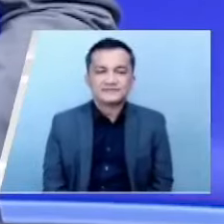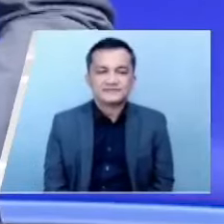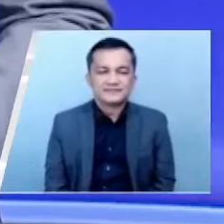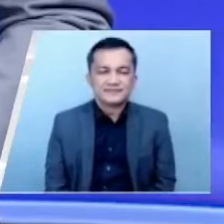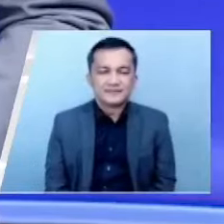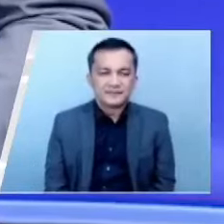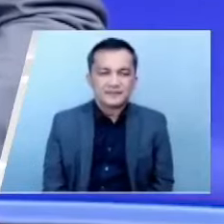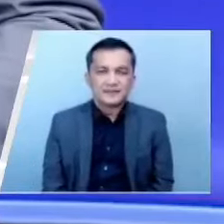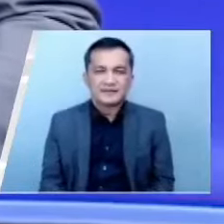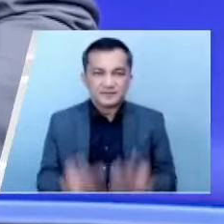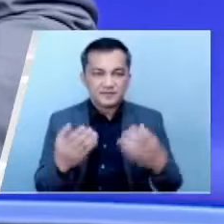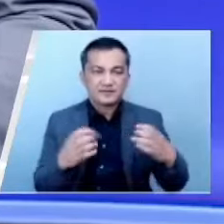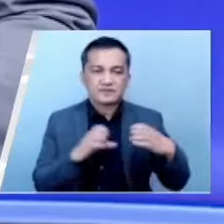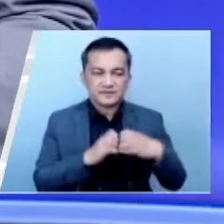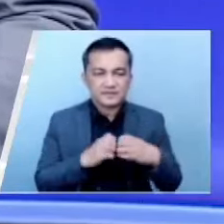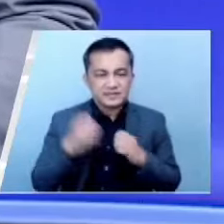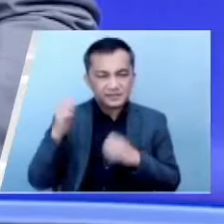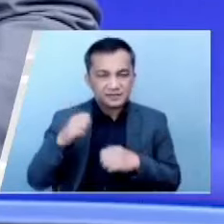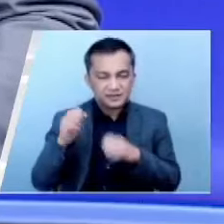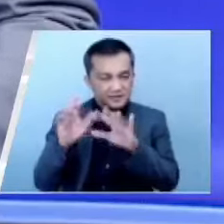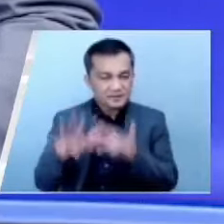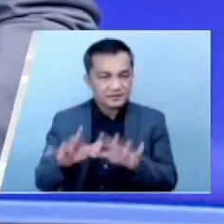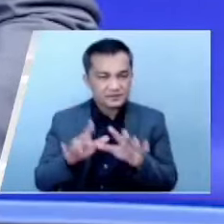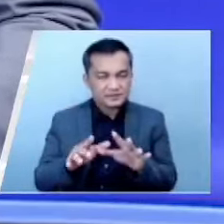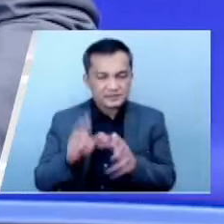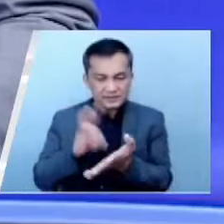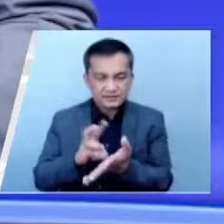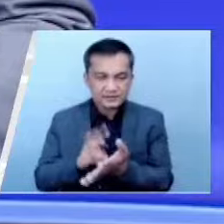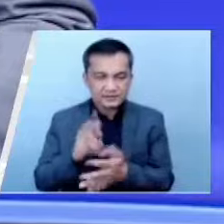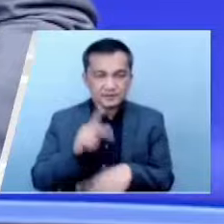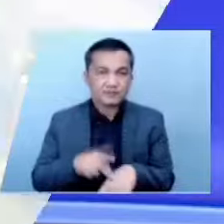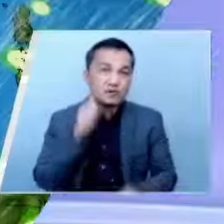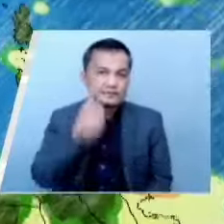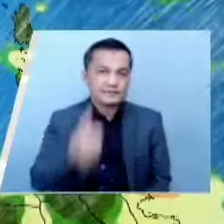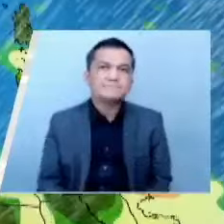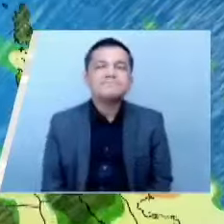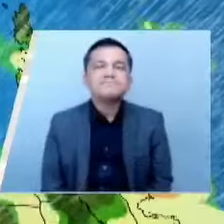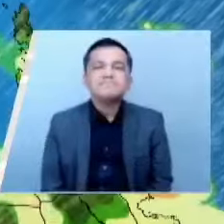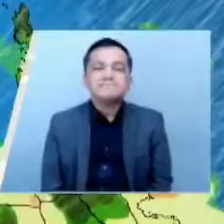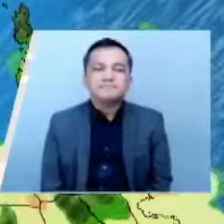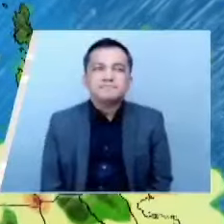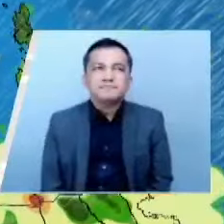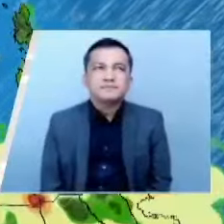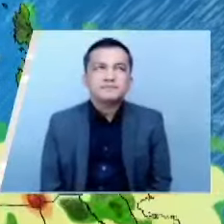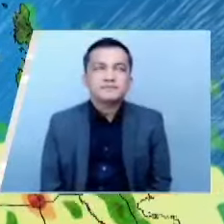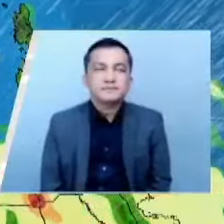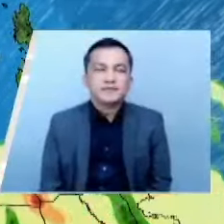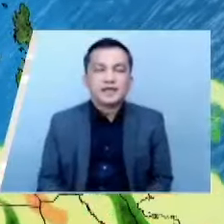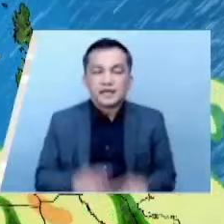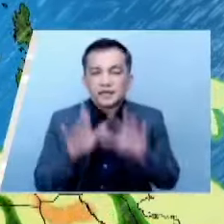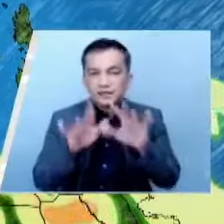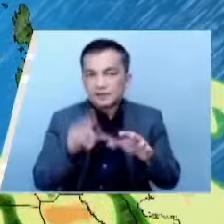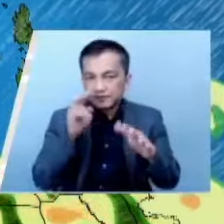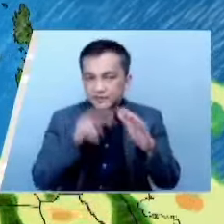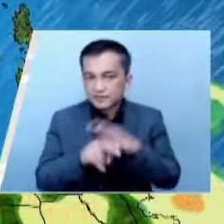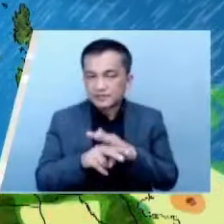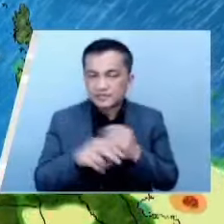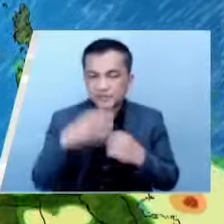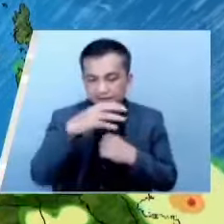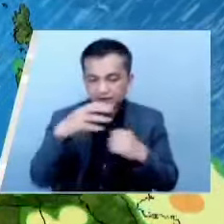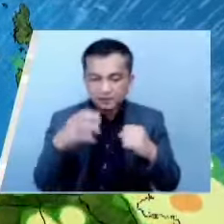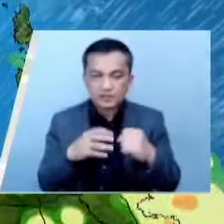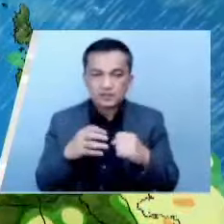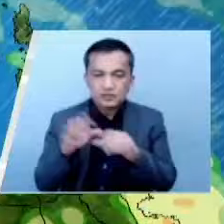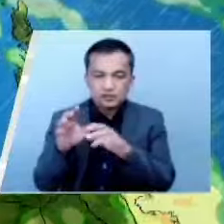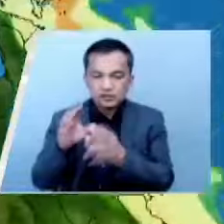Mga kapuso, asahan po ang pag-ulan sa ilang bahagi ng bansa bukas. Base sa rainfall forecast ng Metro Weather, uulanin ang ilang bahagi ng